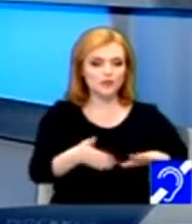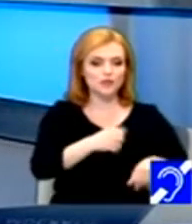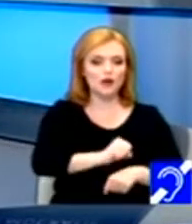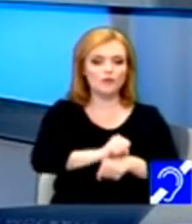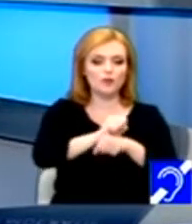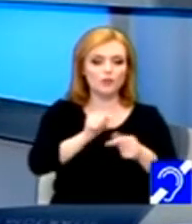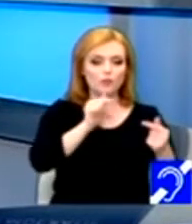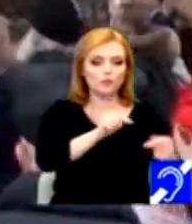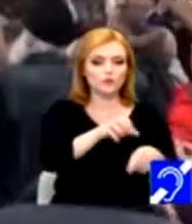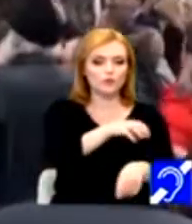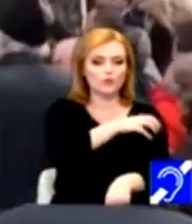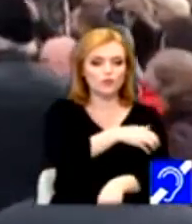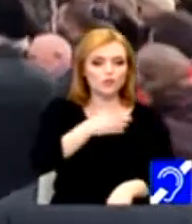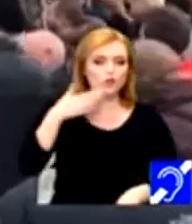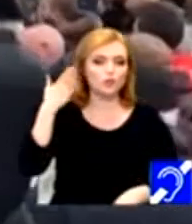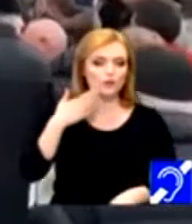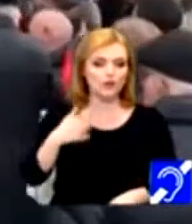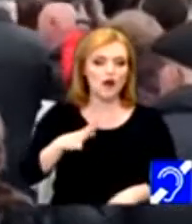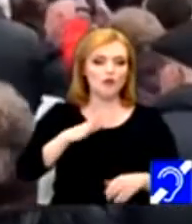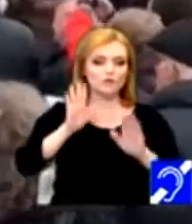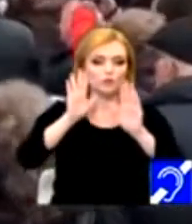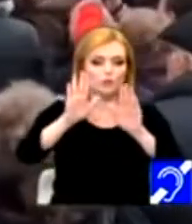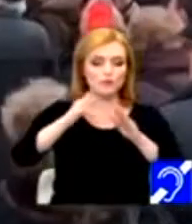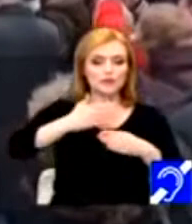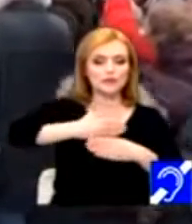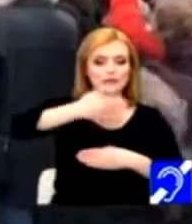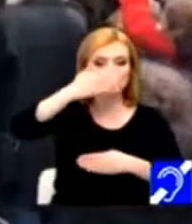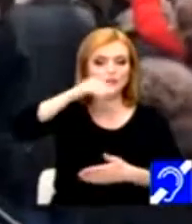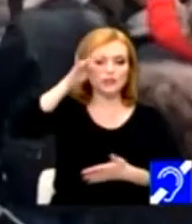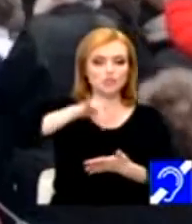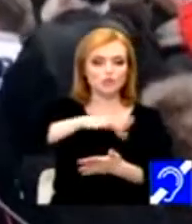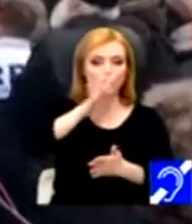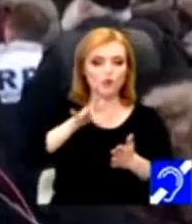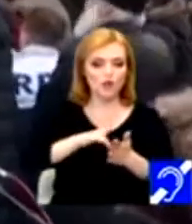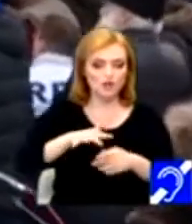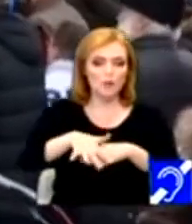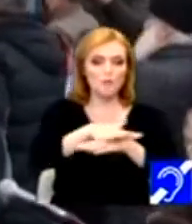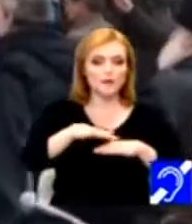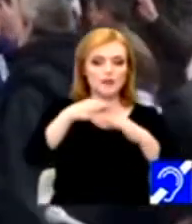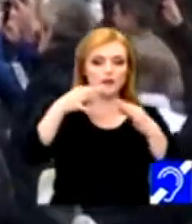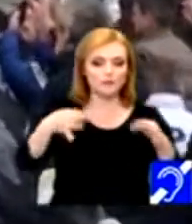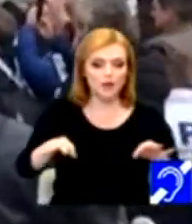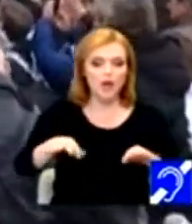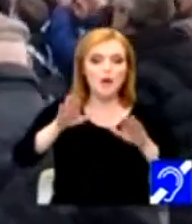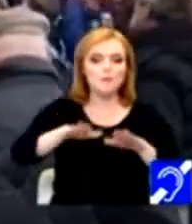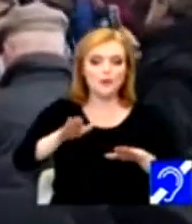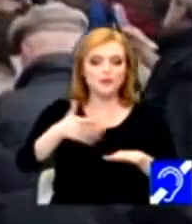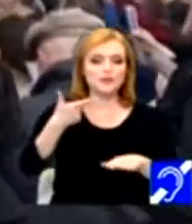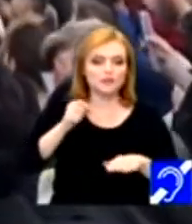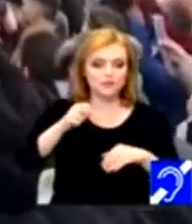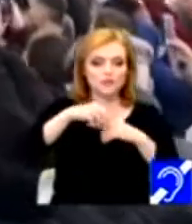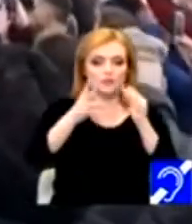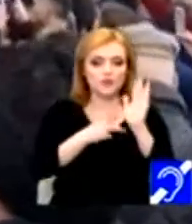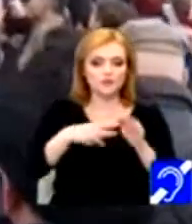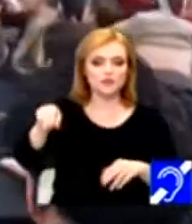din România. Aceasta a fost montată pe zidurile garnizoane din Piața Libertății, locul în care, în 17